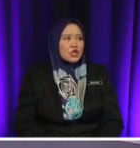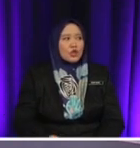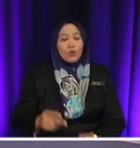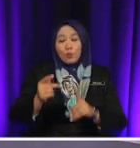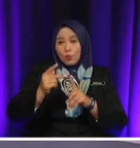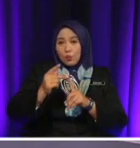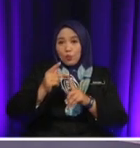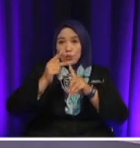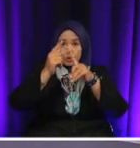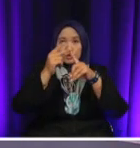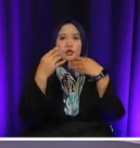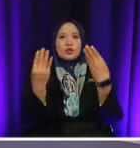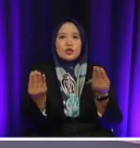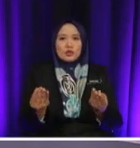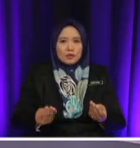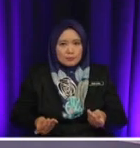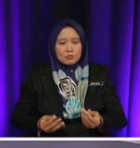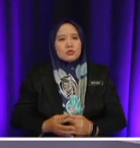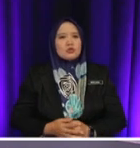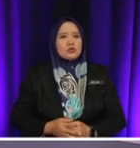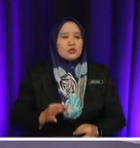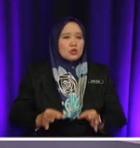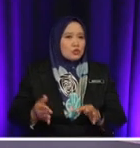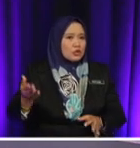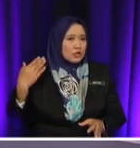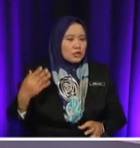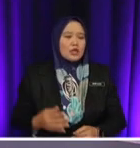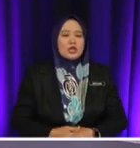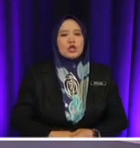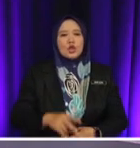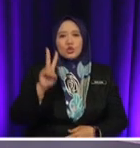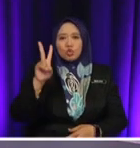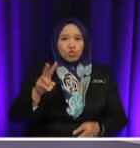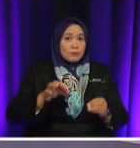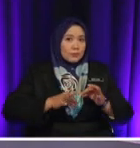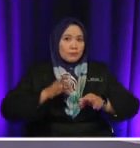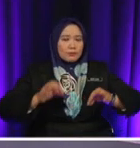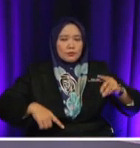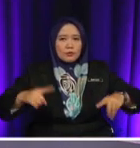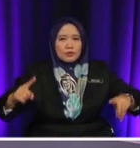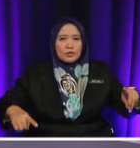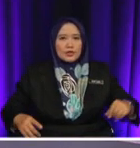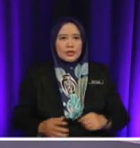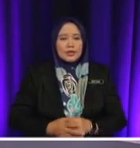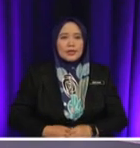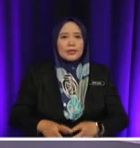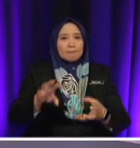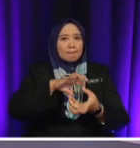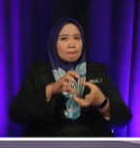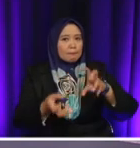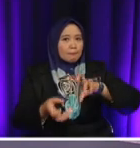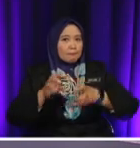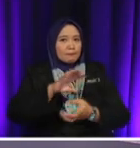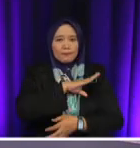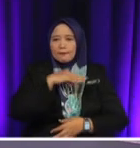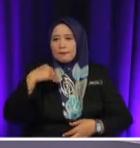ada dua pembolehubah kita gunakan iaitu pembolehubah dimanipulasi dan juga pembolehubah bergerak bergerak balas